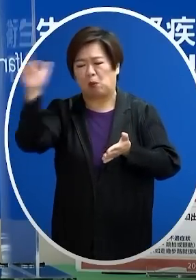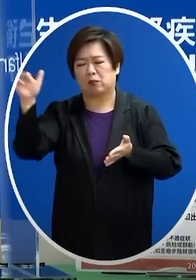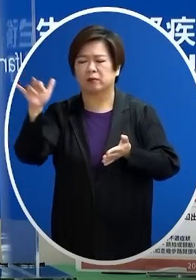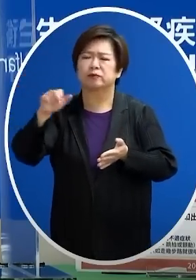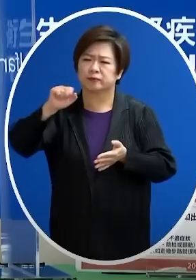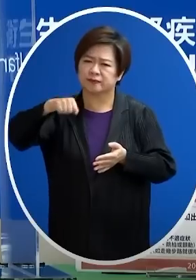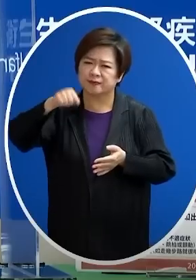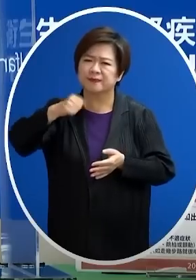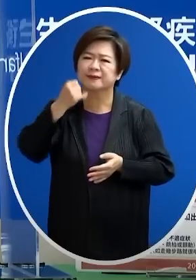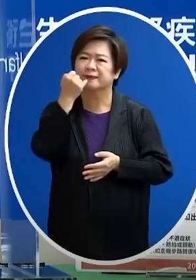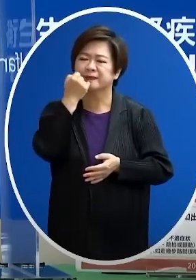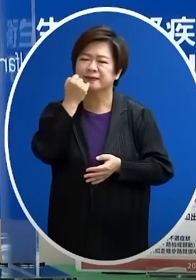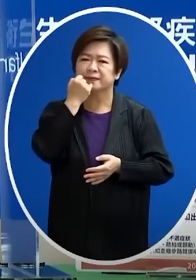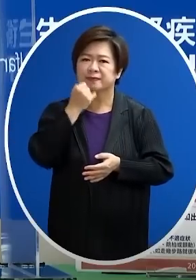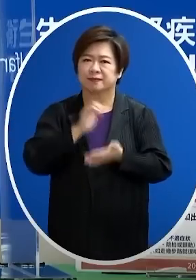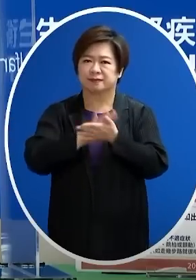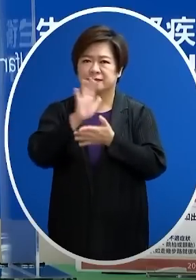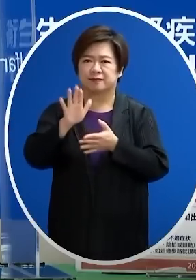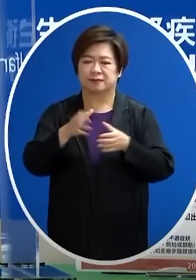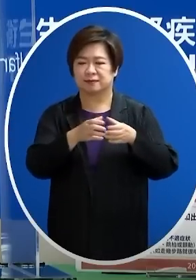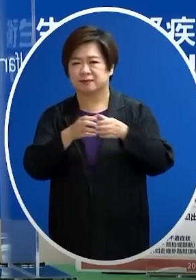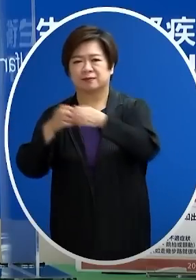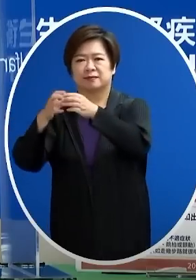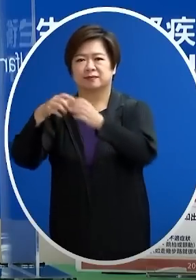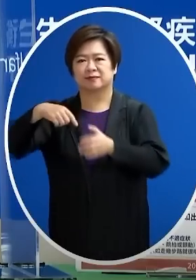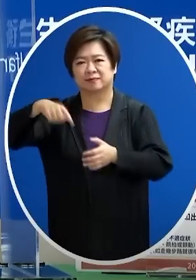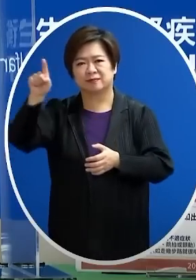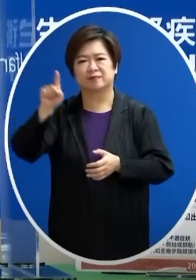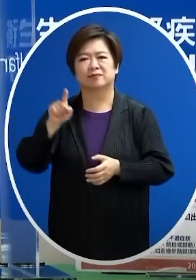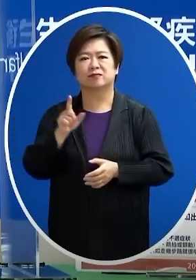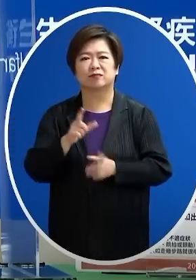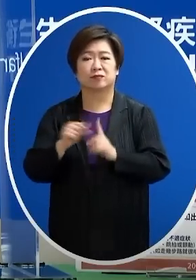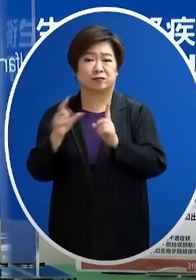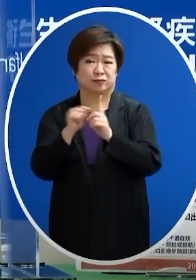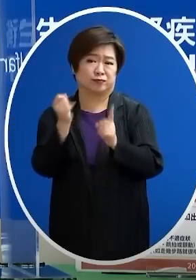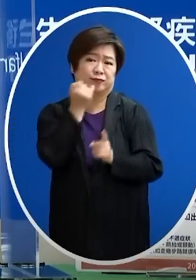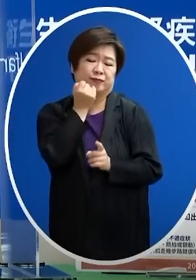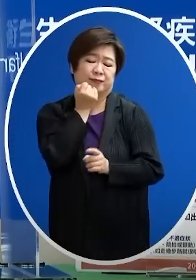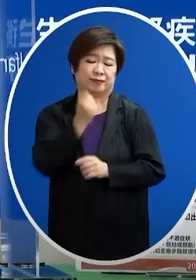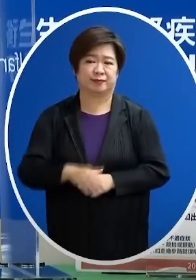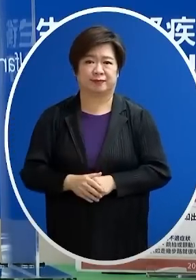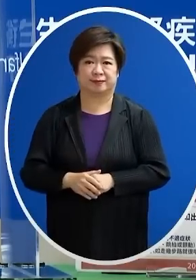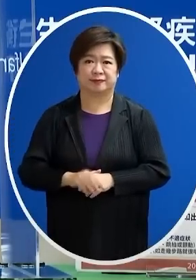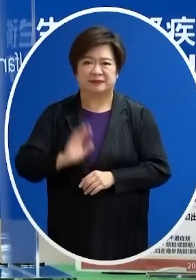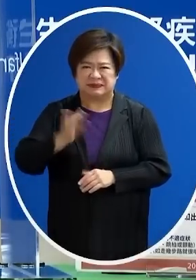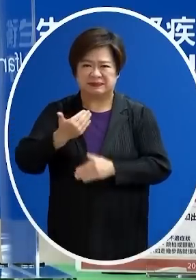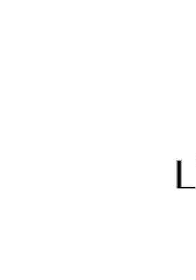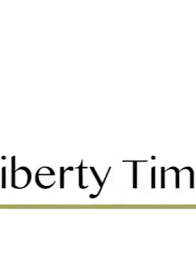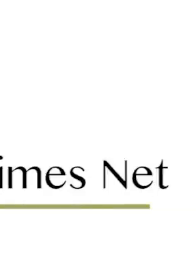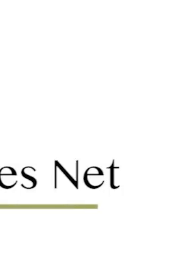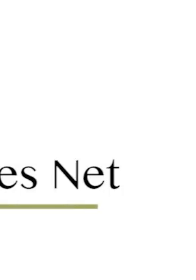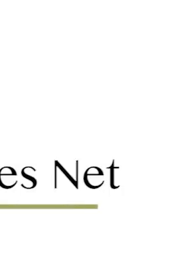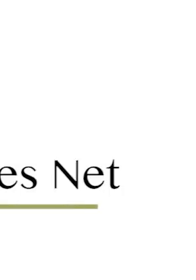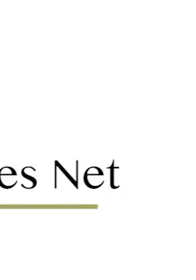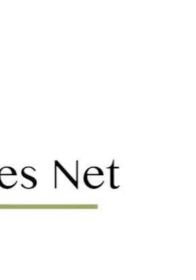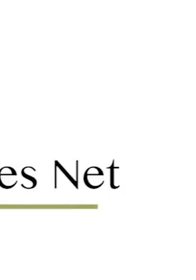定会开到让大家可以组团出国去，那不过还是要一步一步的来。